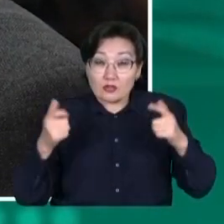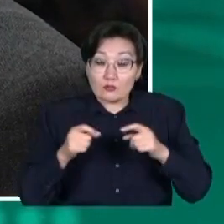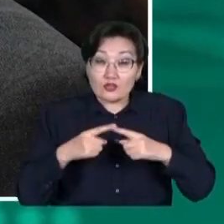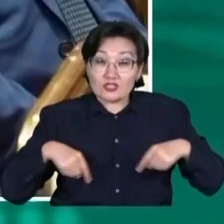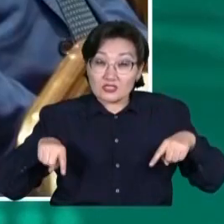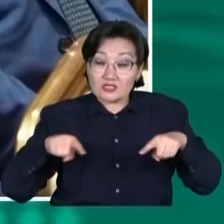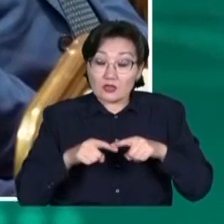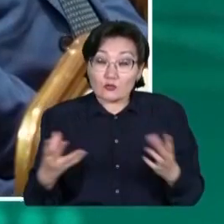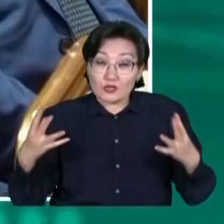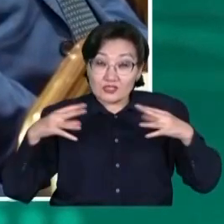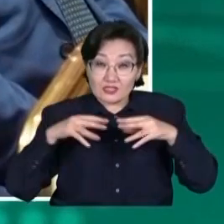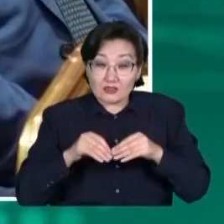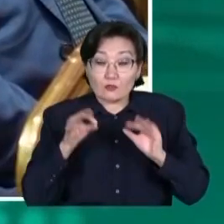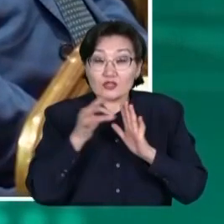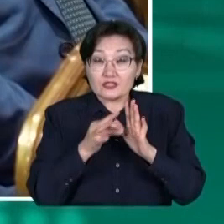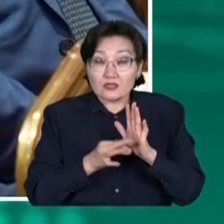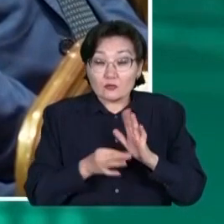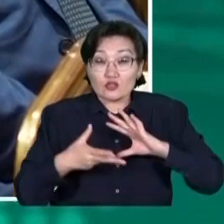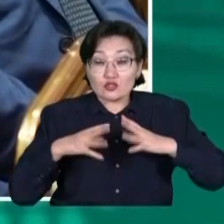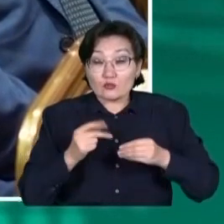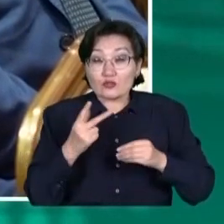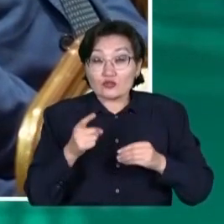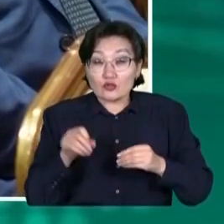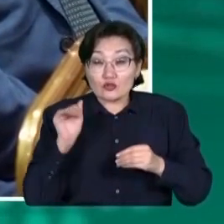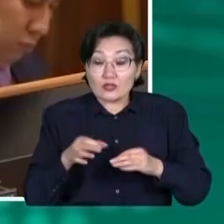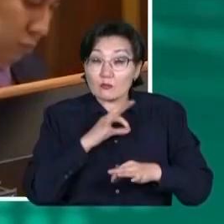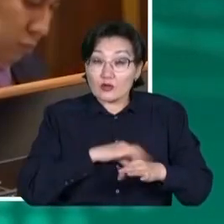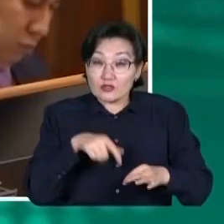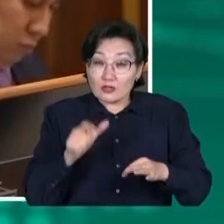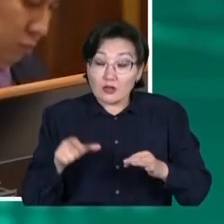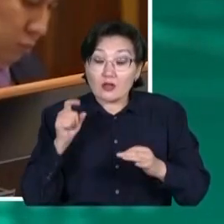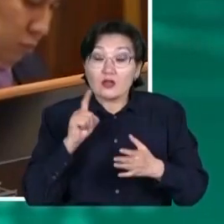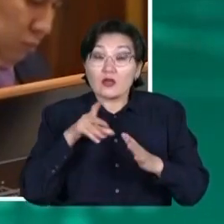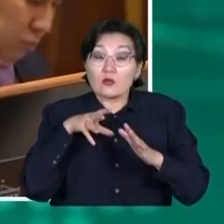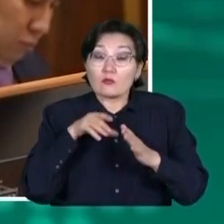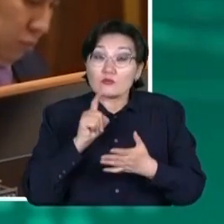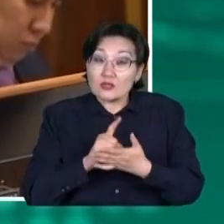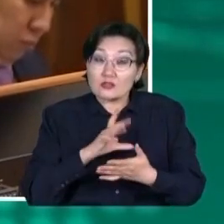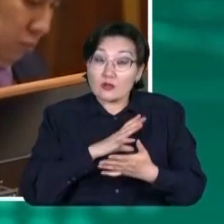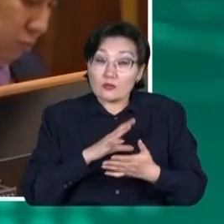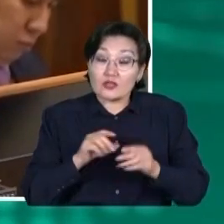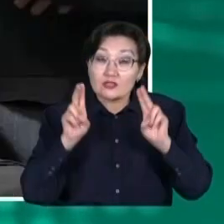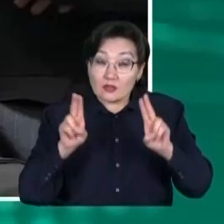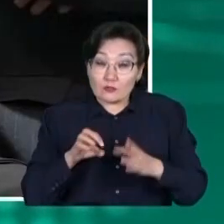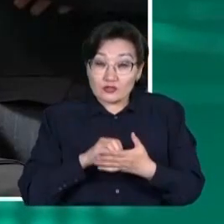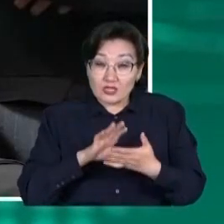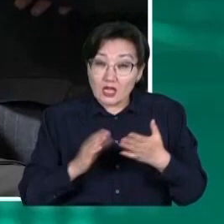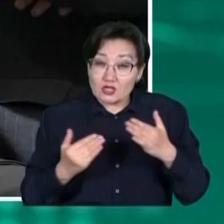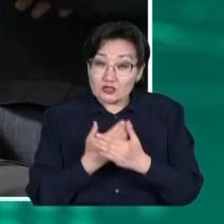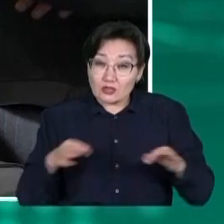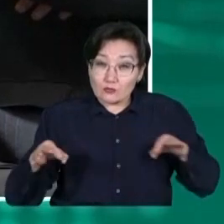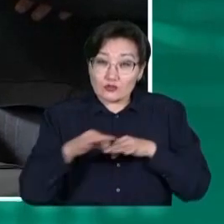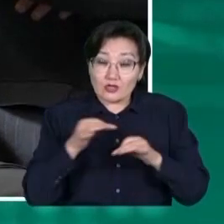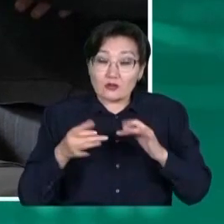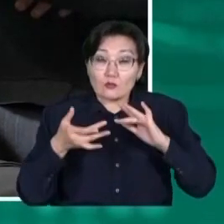объектілерін интеграциялау қағидаларында кемінде 100 мың пайдаланушының болуы туралы талапты белгілеу арқылы жаңа жобалар үшін